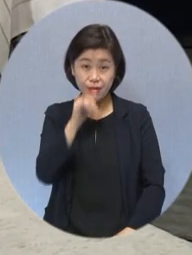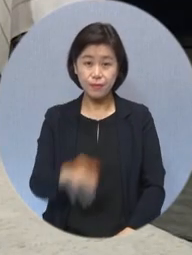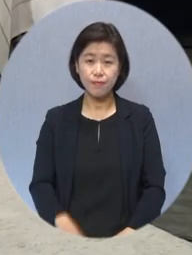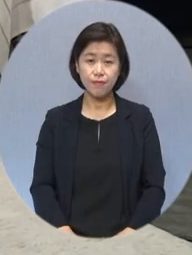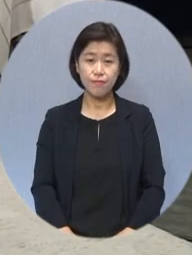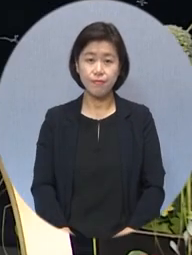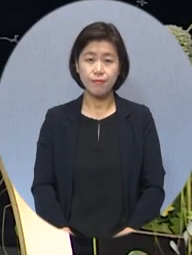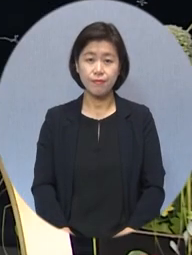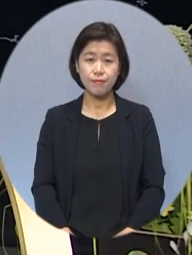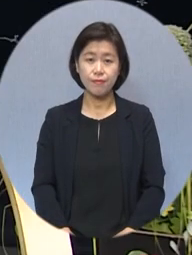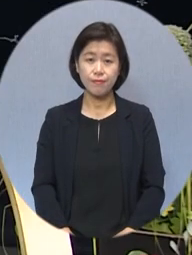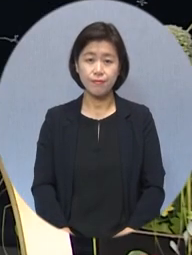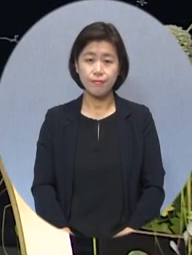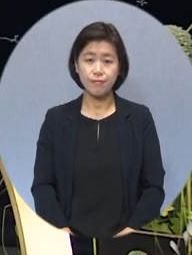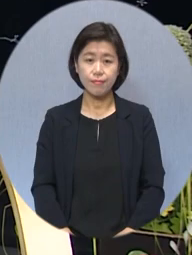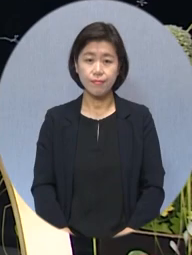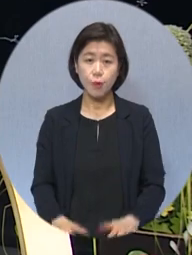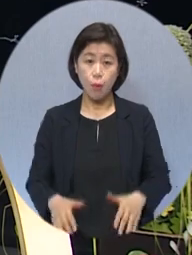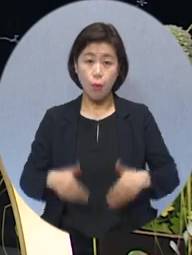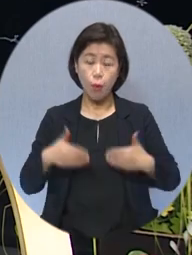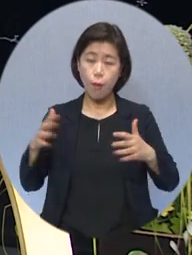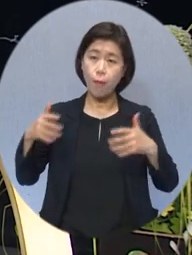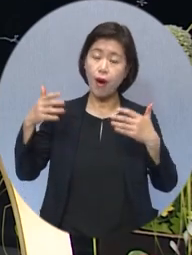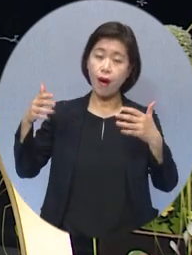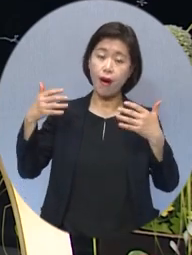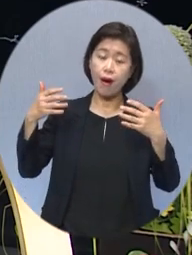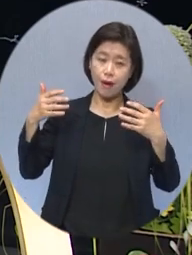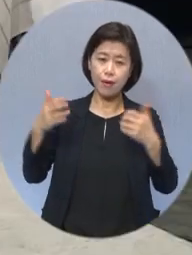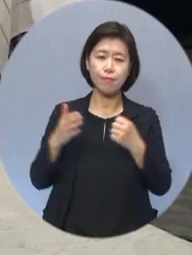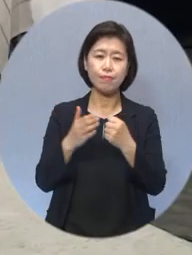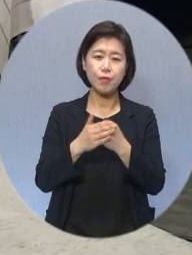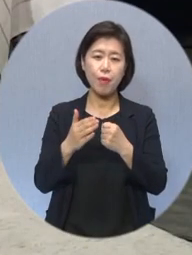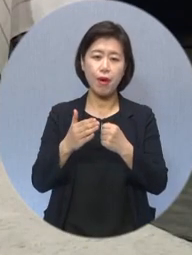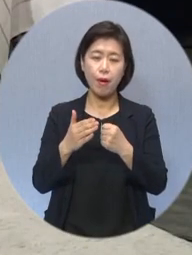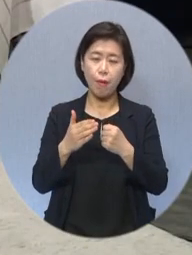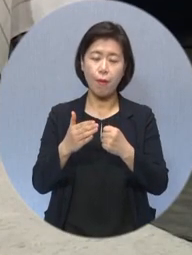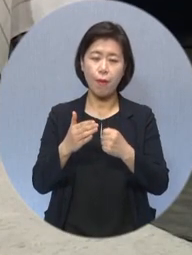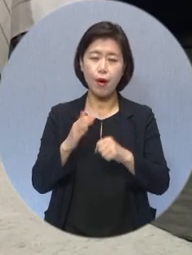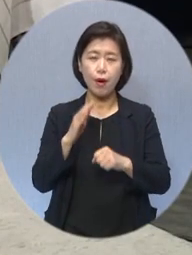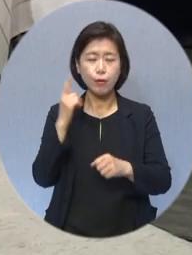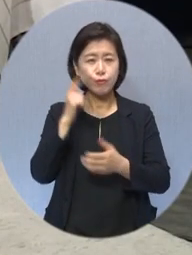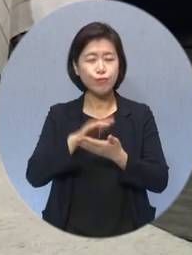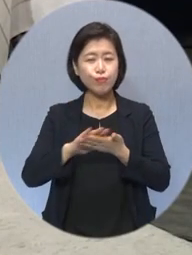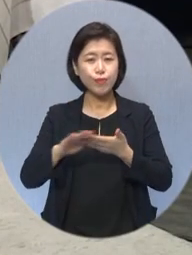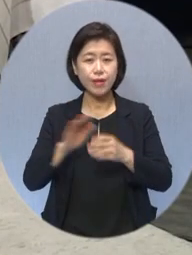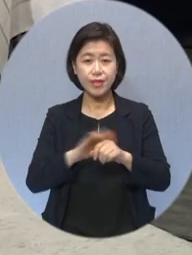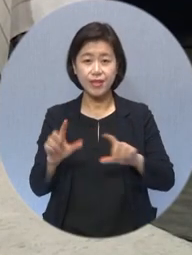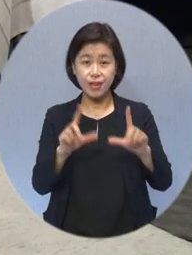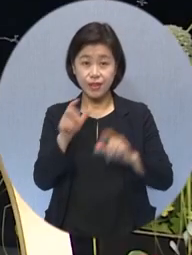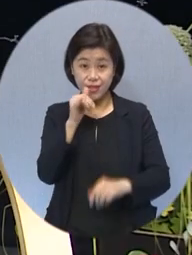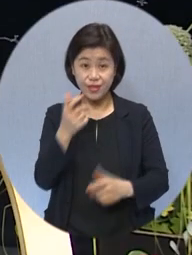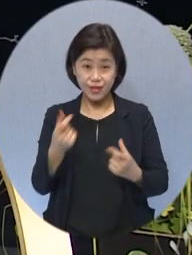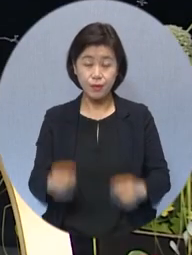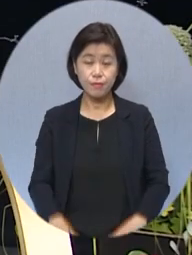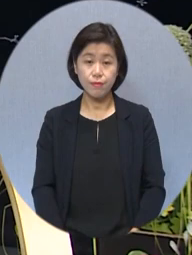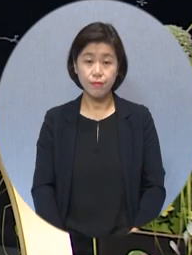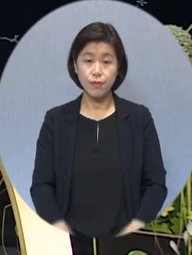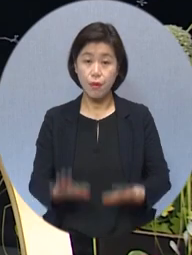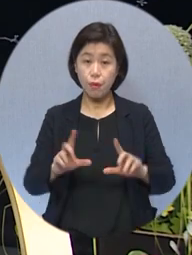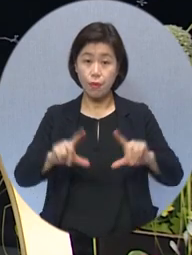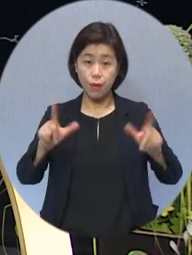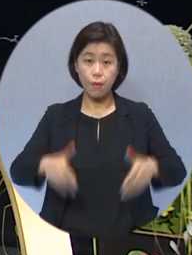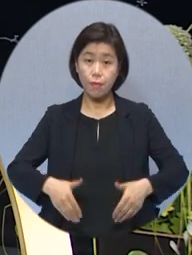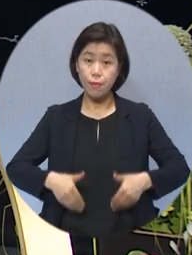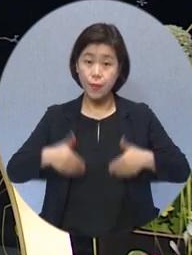봄바람 탓에 긴장감이 떨어진 봄을 지내게 됩니다. 올봄은 제 생각보다 먼저 도착해서 이미 꽃을